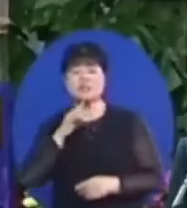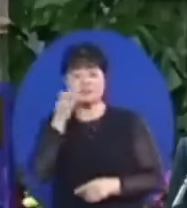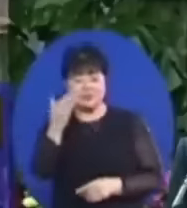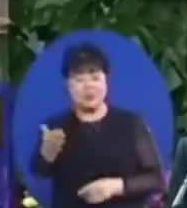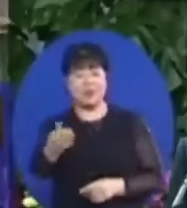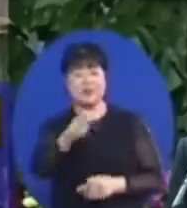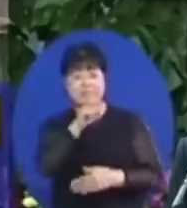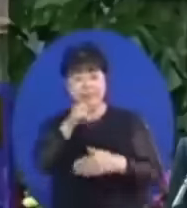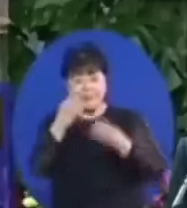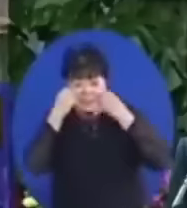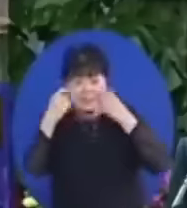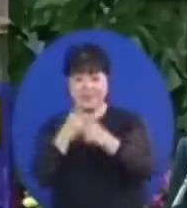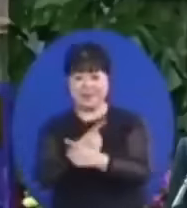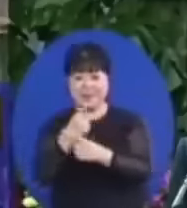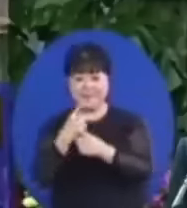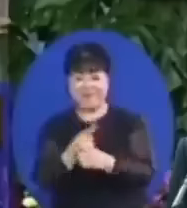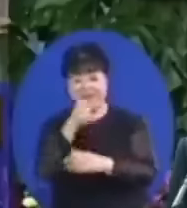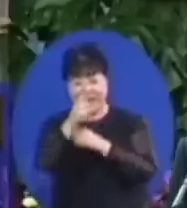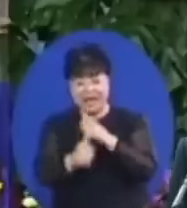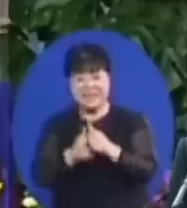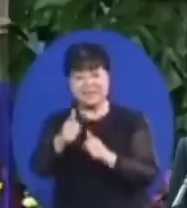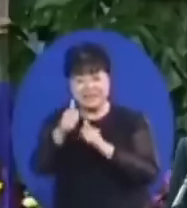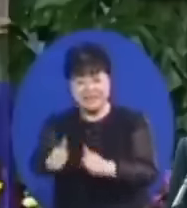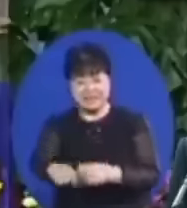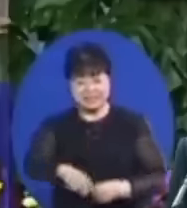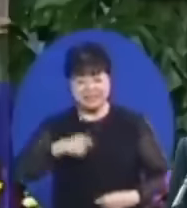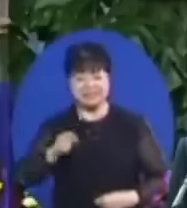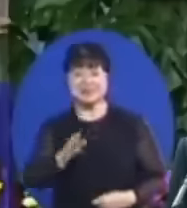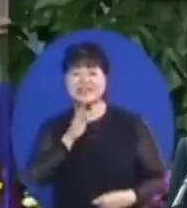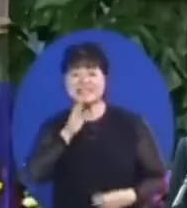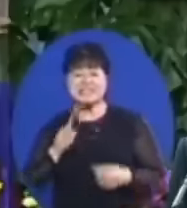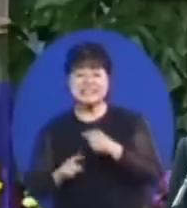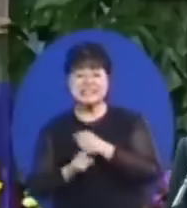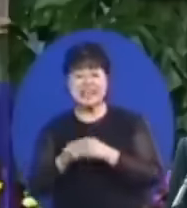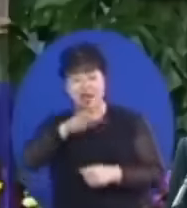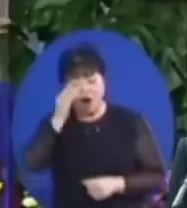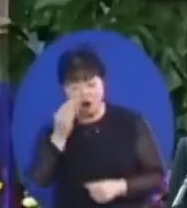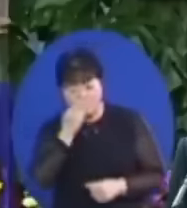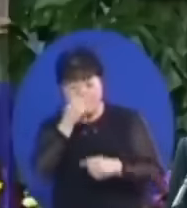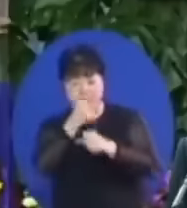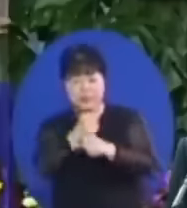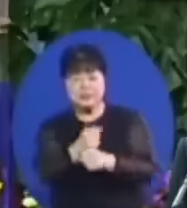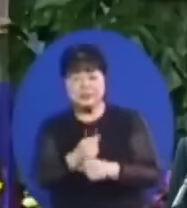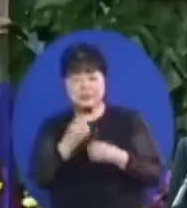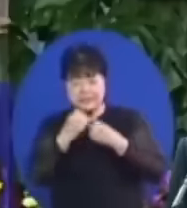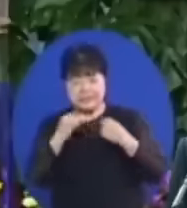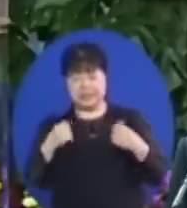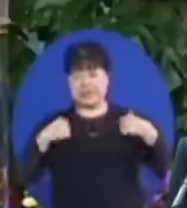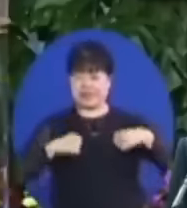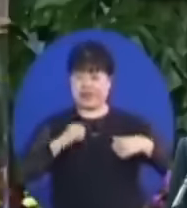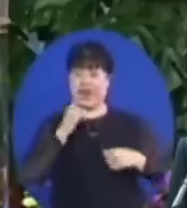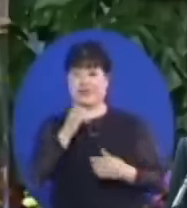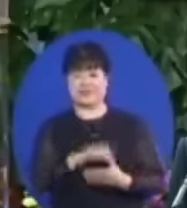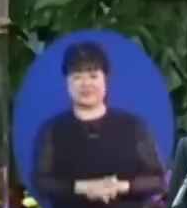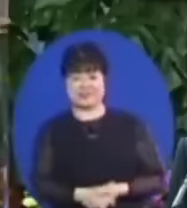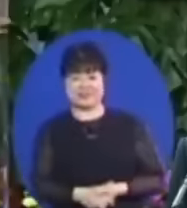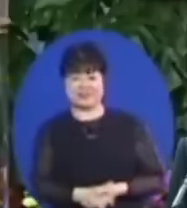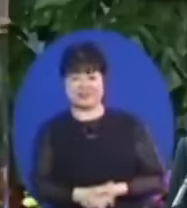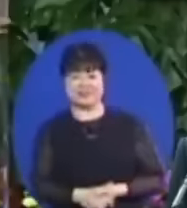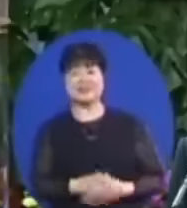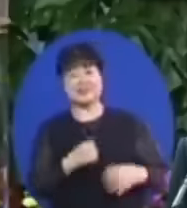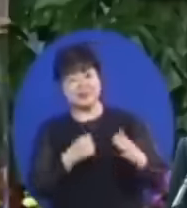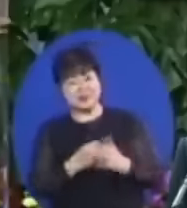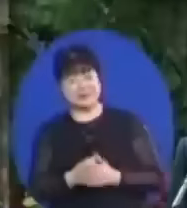너희의 심령이 새롭게 되어 하나님을 따라 의와 진리의 거룩함으로 지어심을 받은 새사람을 입어라.